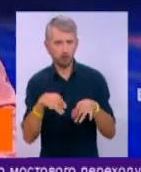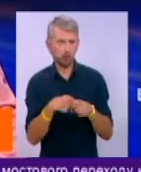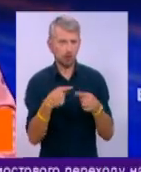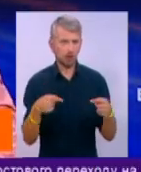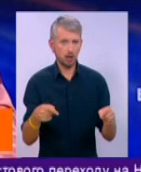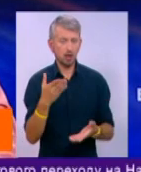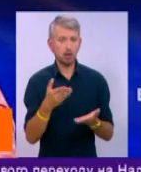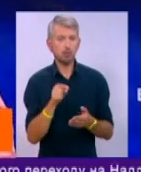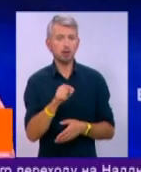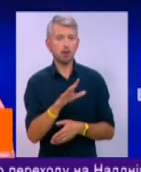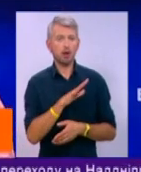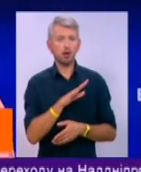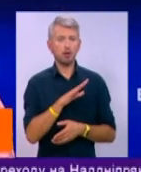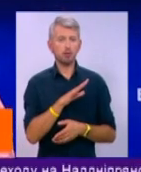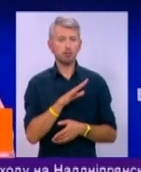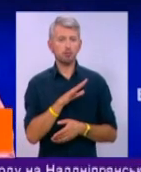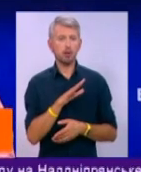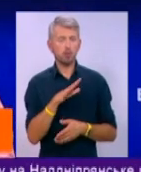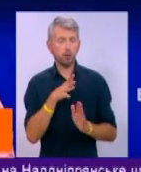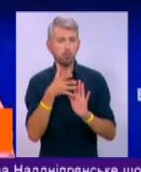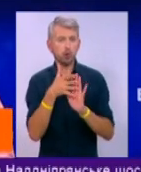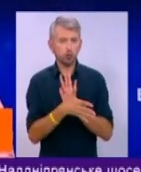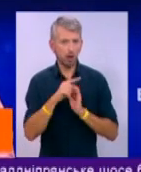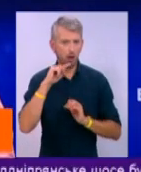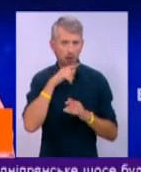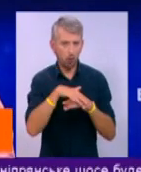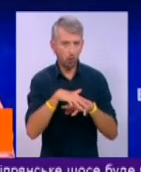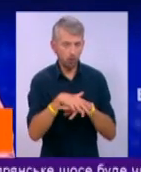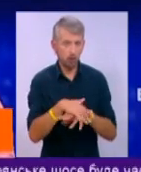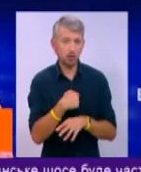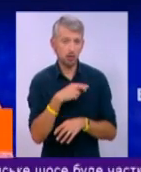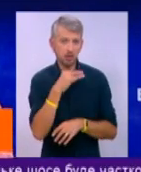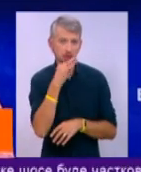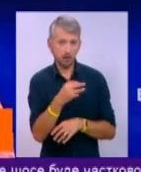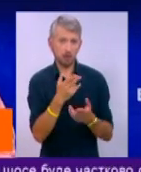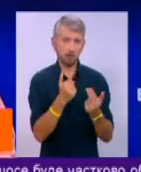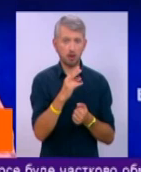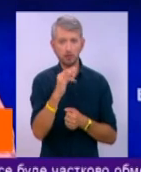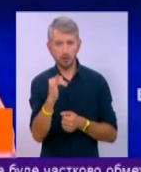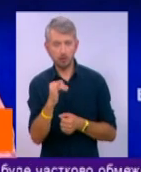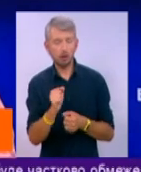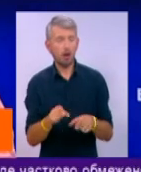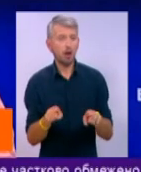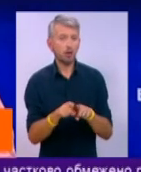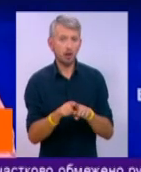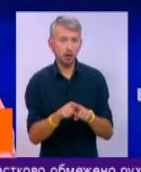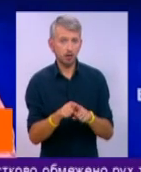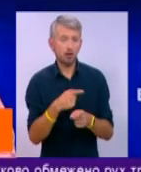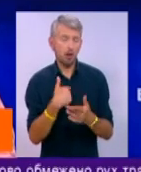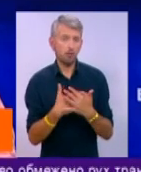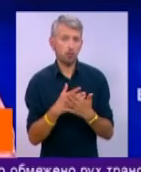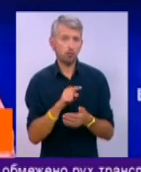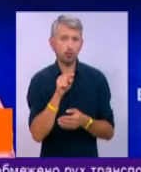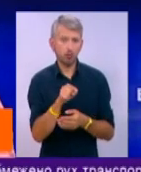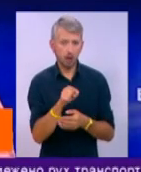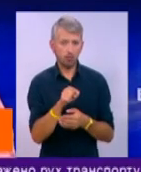якщо б там, скажімо, була прозора економіка, я би сказав би так чи ні. А так, ну, я підозрюю, що там